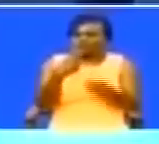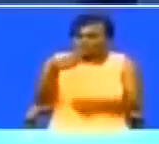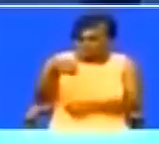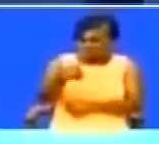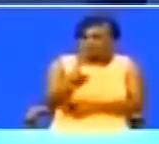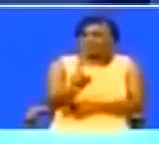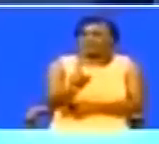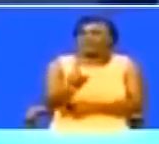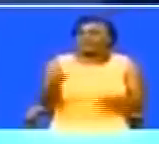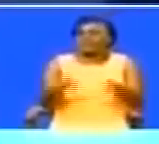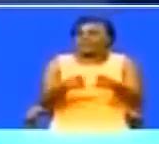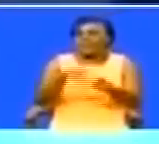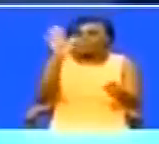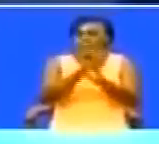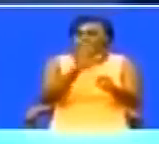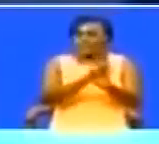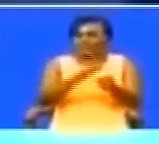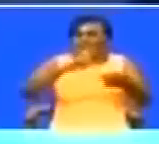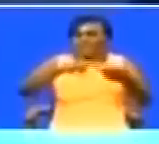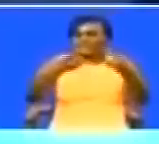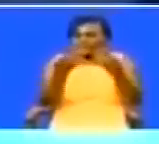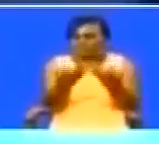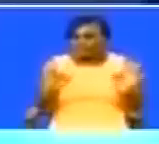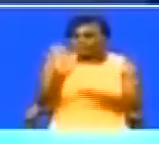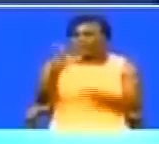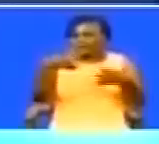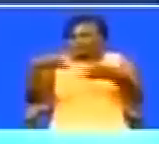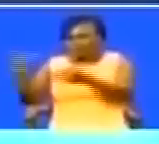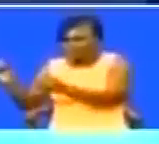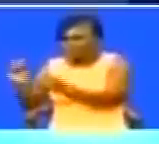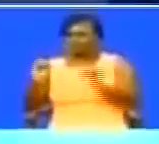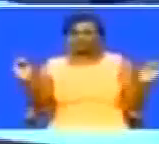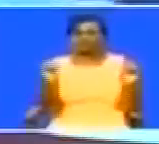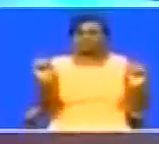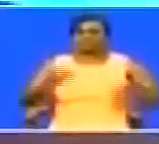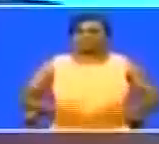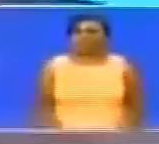kwa kuwe Mkenya na mengine mengi yanofungamana na uhuru wako. Na kusihi usiende mbali.